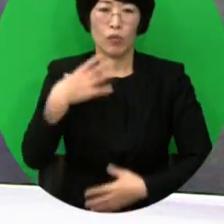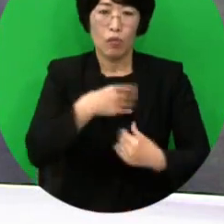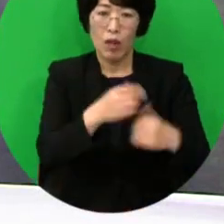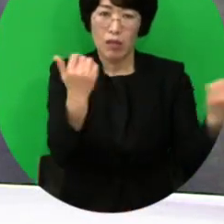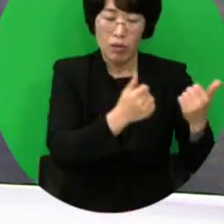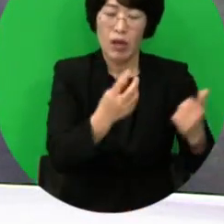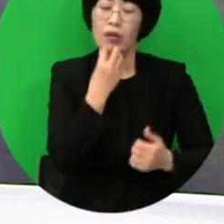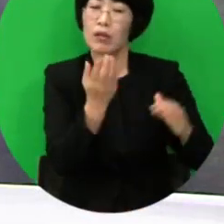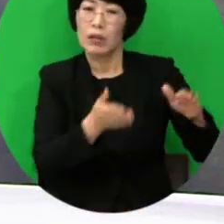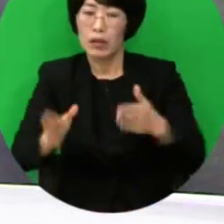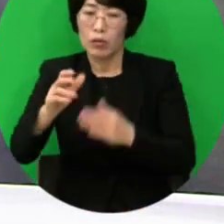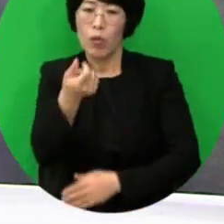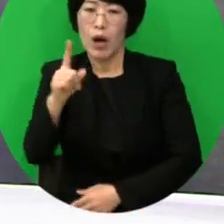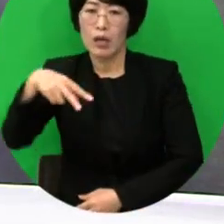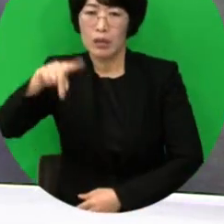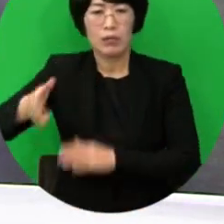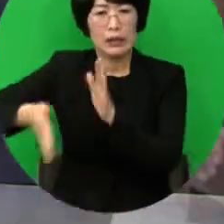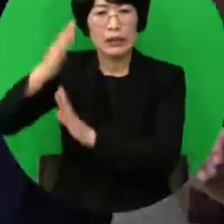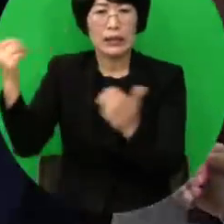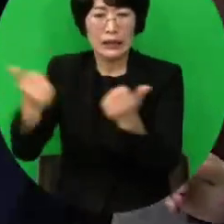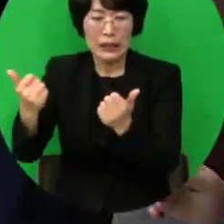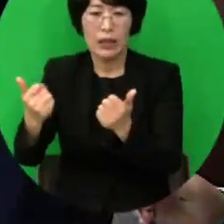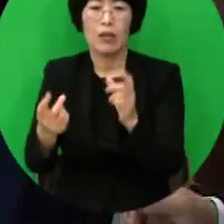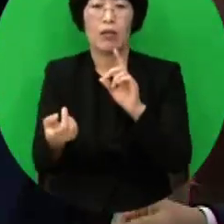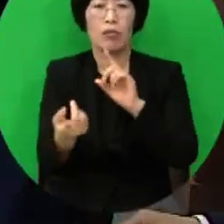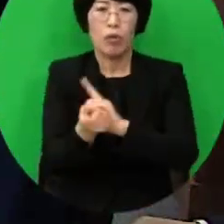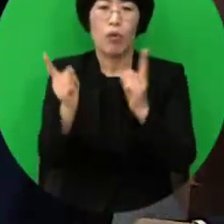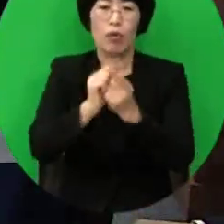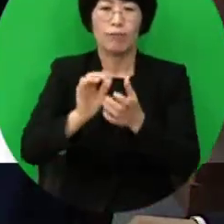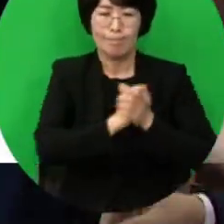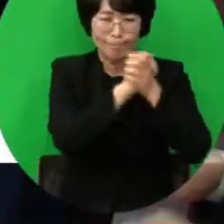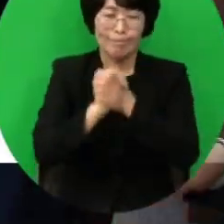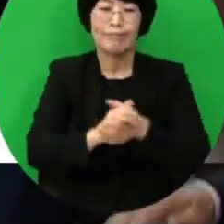무안군의회와 경기도 화성시의회가 상호 우위를